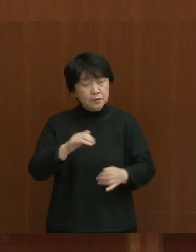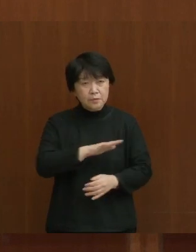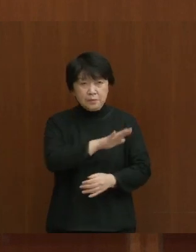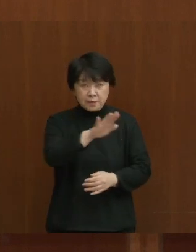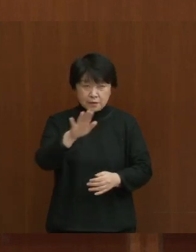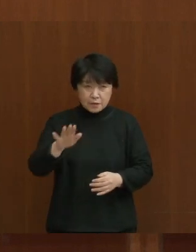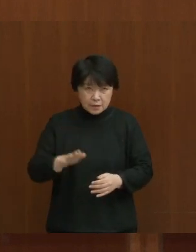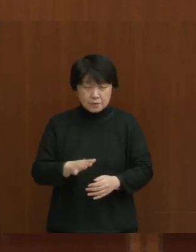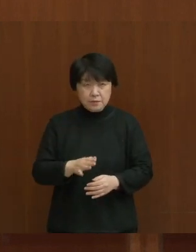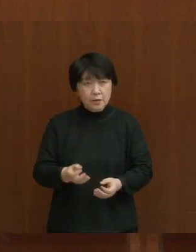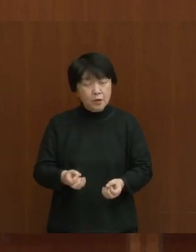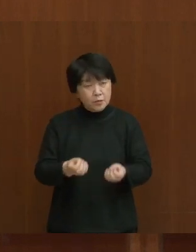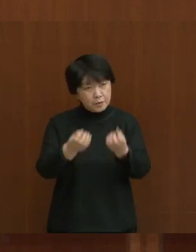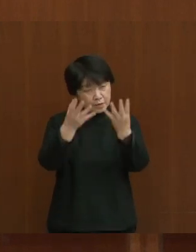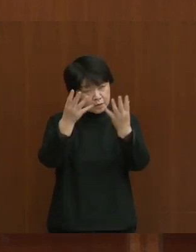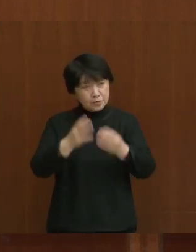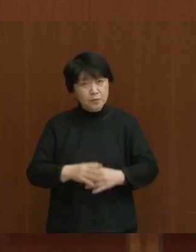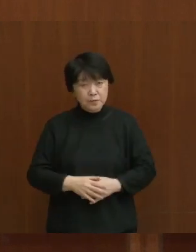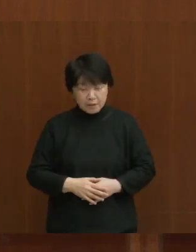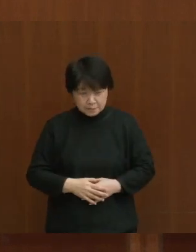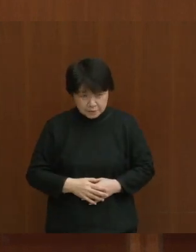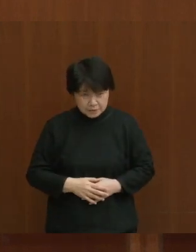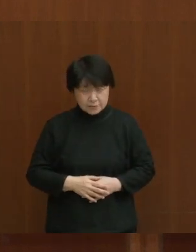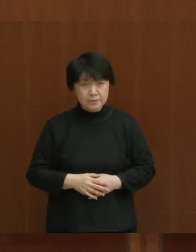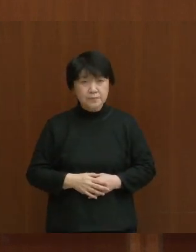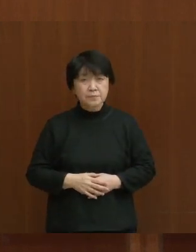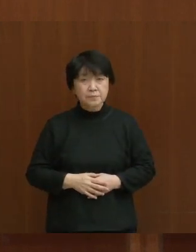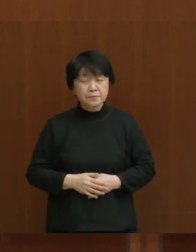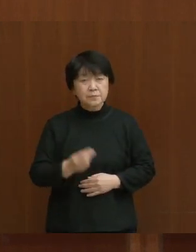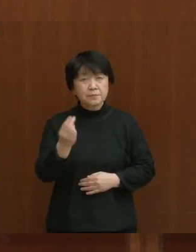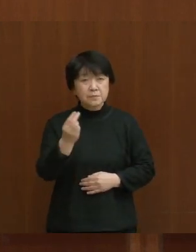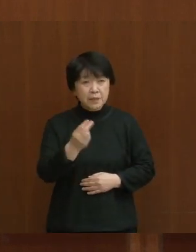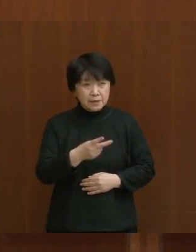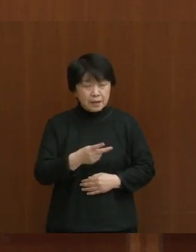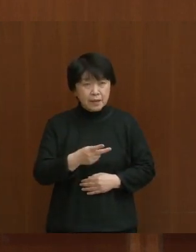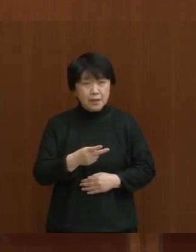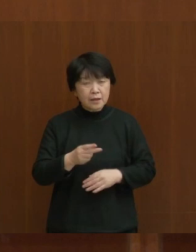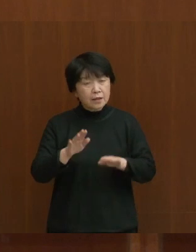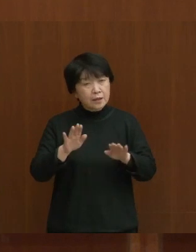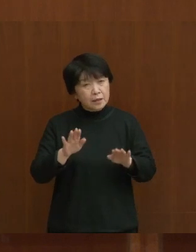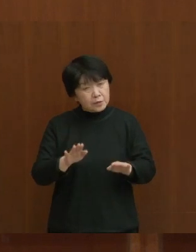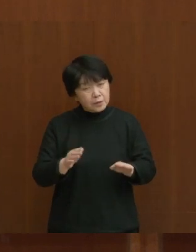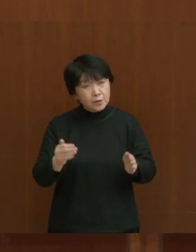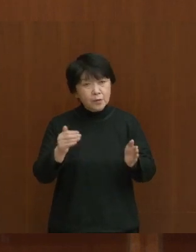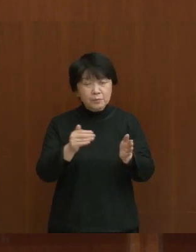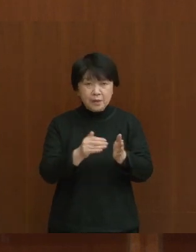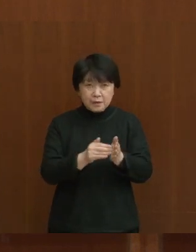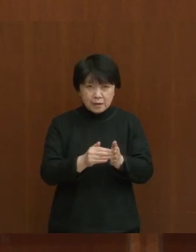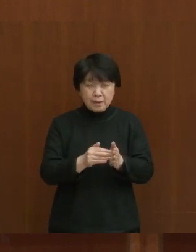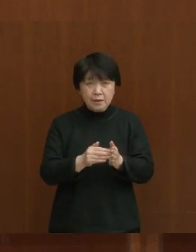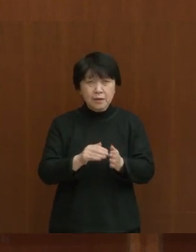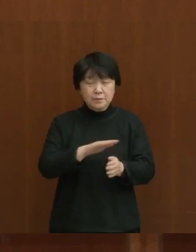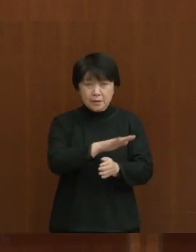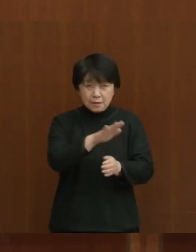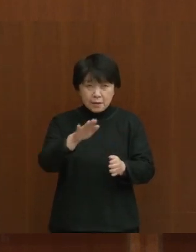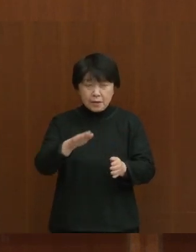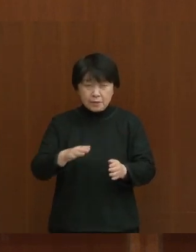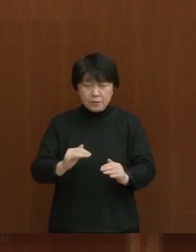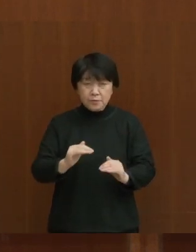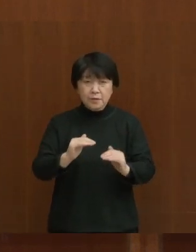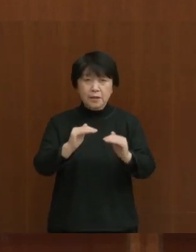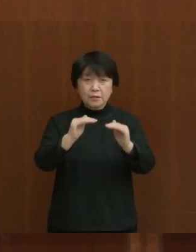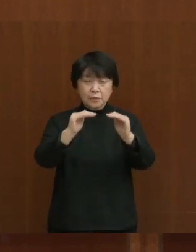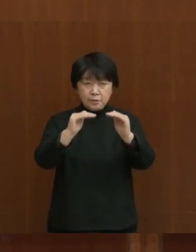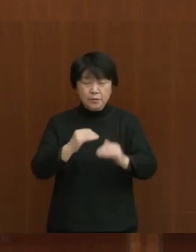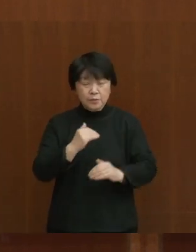業修了おめでとうございます。またこの日まで皆さんの成長を大きな期待を持